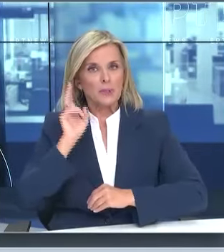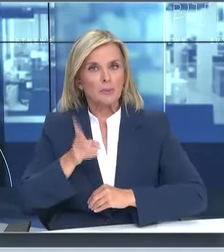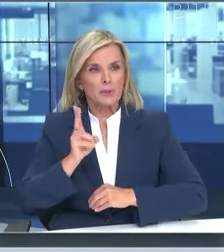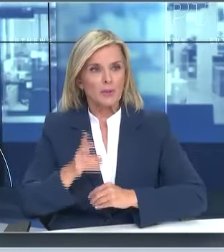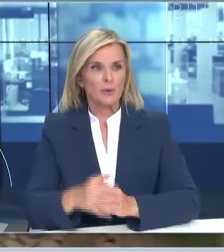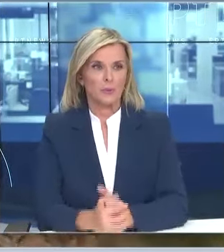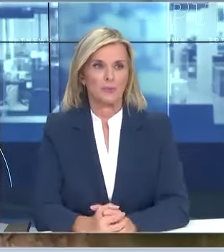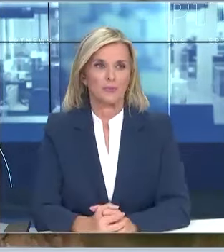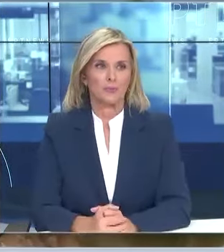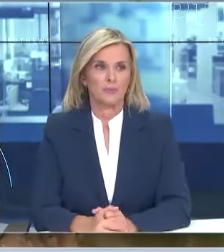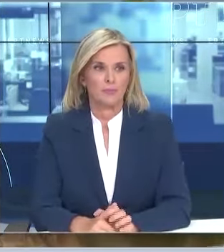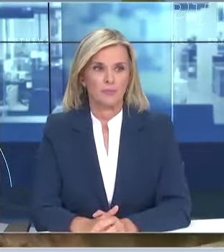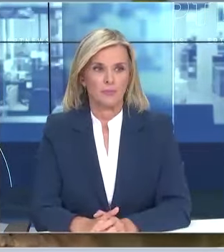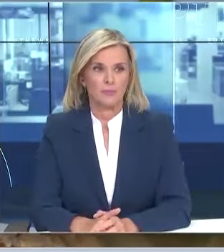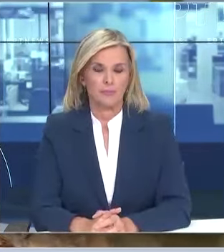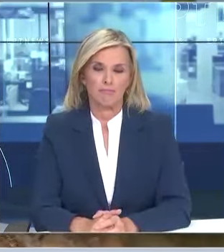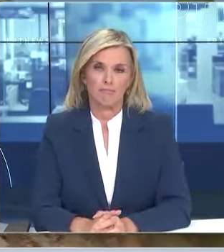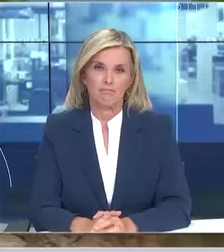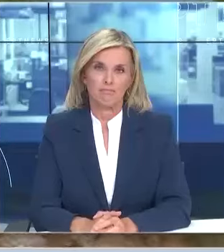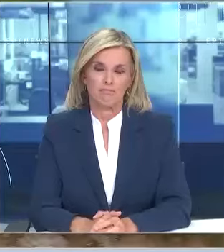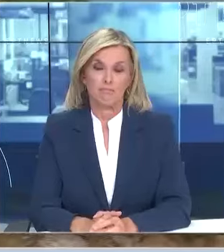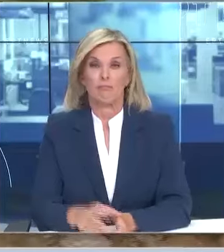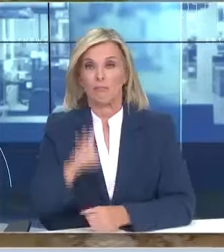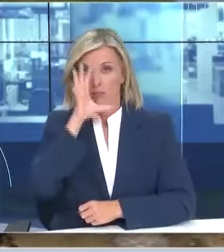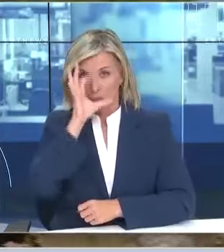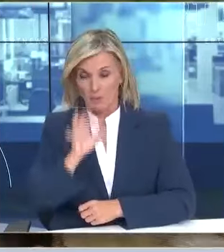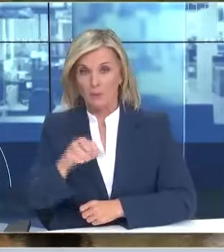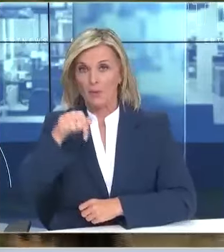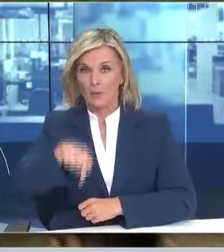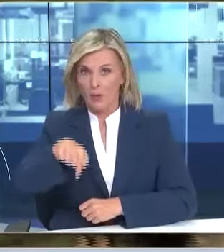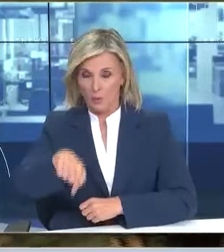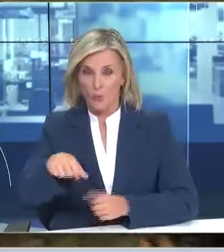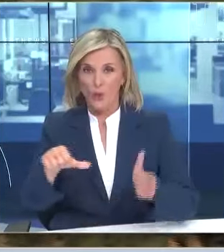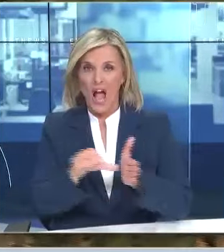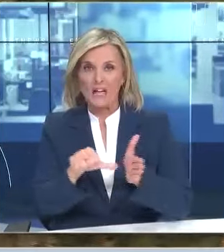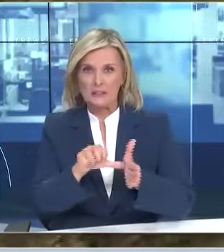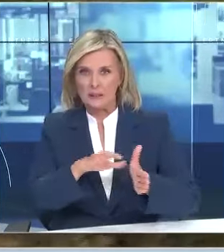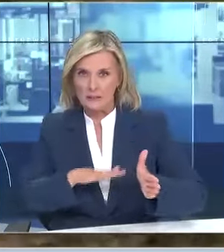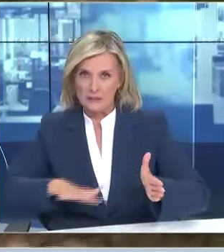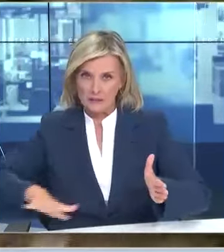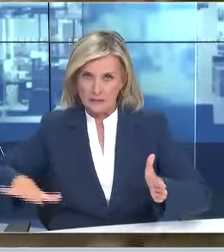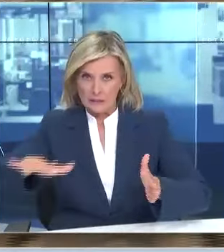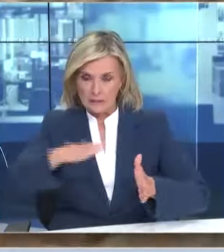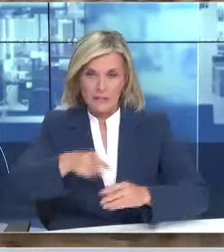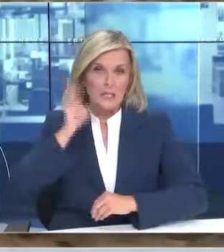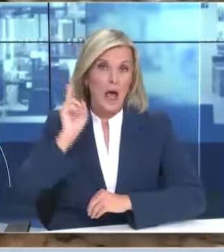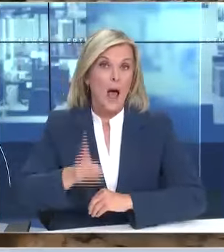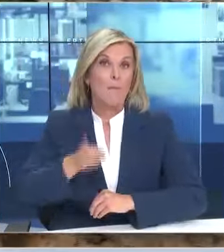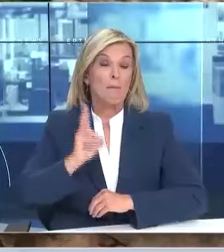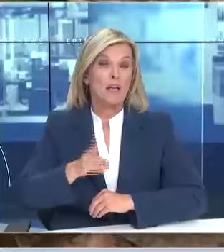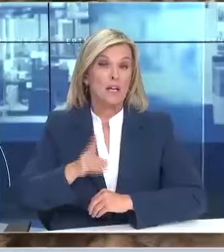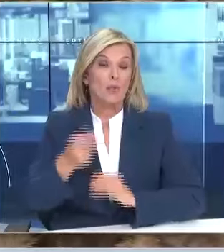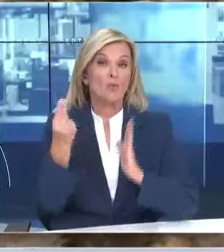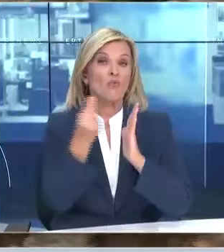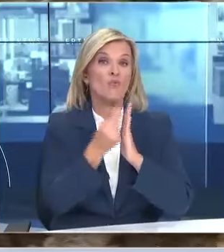Καλησπέρα σας. Ναι, πράγματι. Οι συγκεντρώσεις των λεπτών αερούμενων σωματιδίων είναι ιδιαίτερα ψηλές από το πρωί και